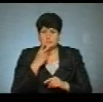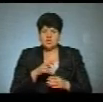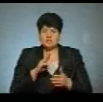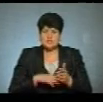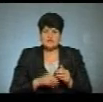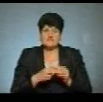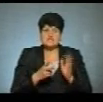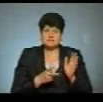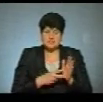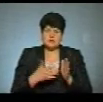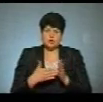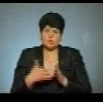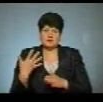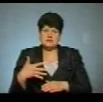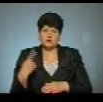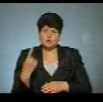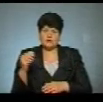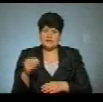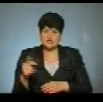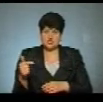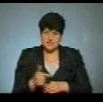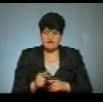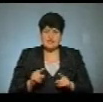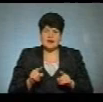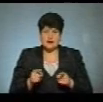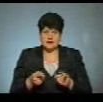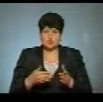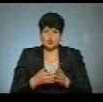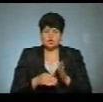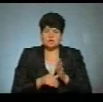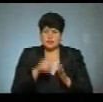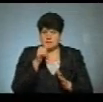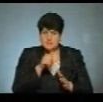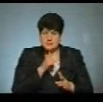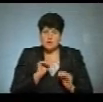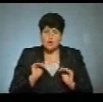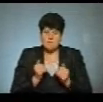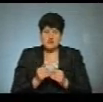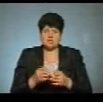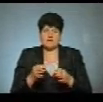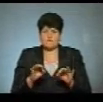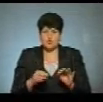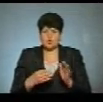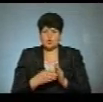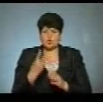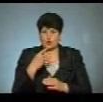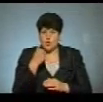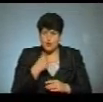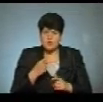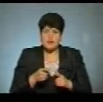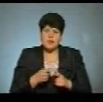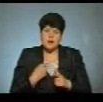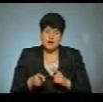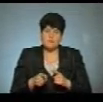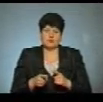штраф від 17 до 51 тисячі гривень, арешт терміном до 6 місяців, обмеження волі терміном до 3 років або